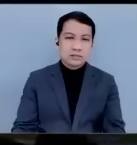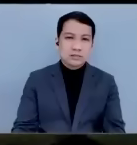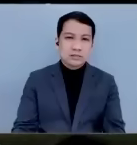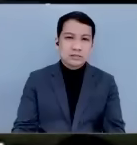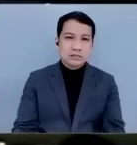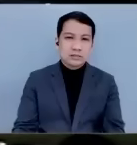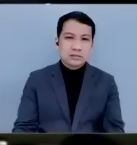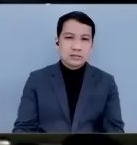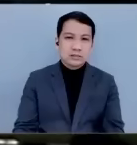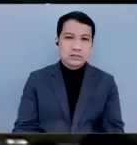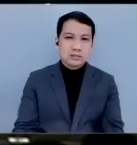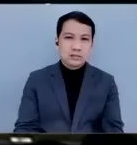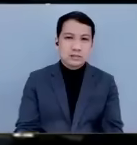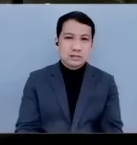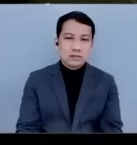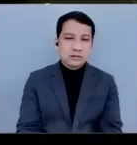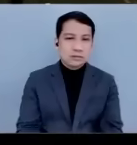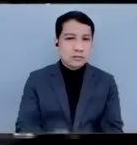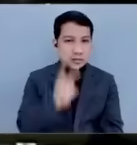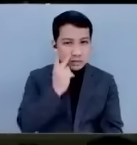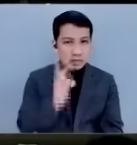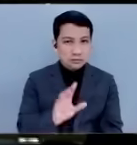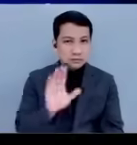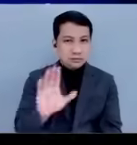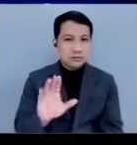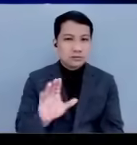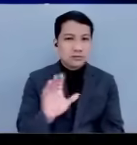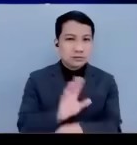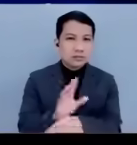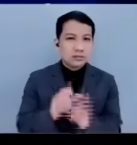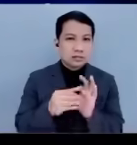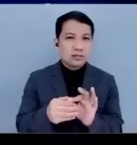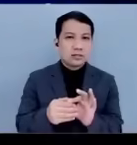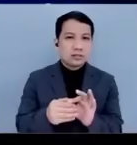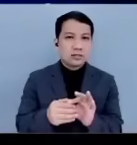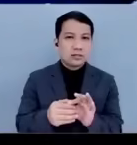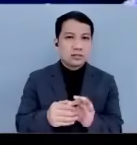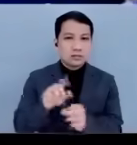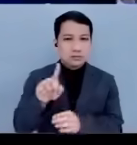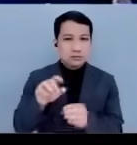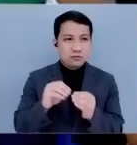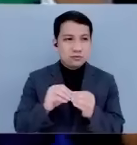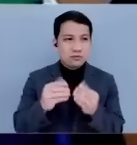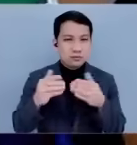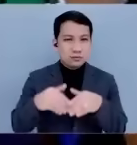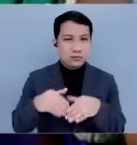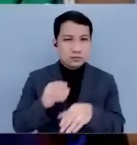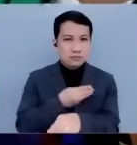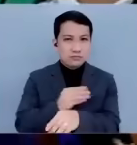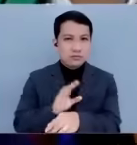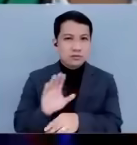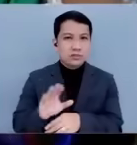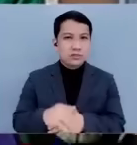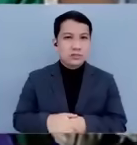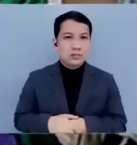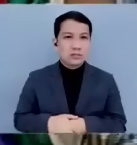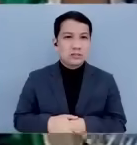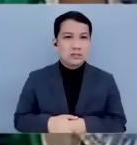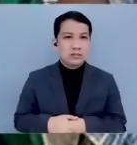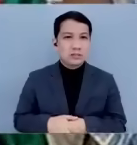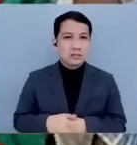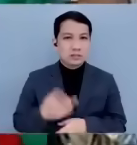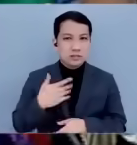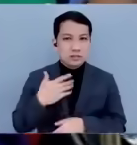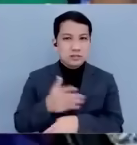May bonggang pasilip naman ang much-awaited na One More Chance, the musical. Tampok dito ang mga kanta